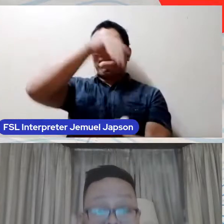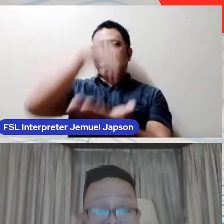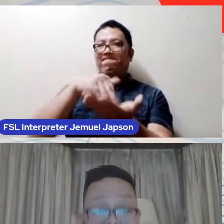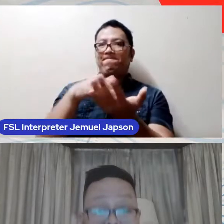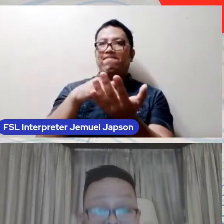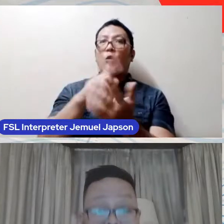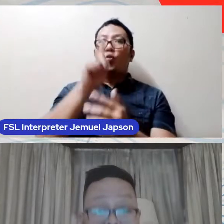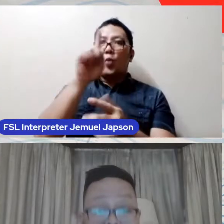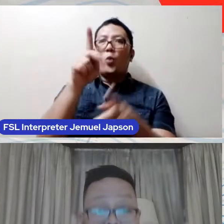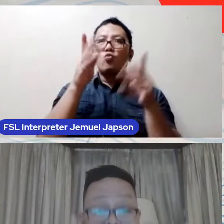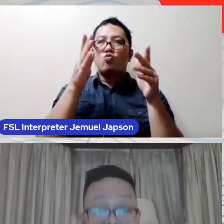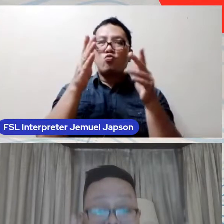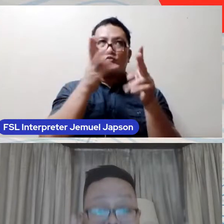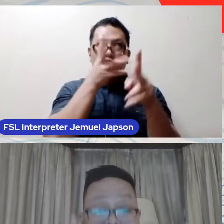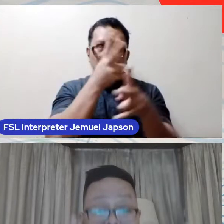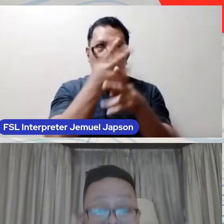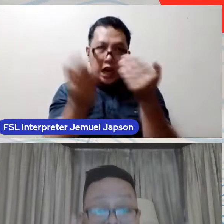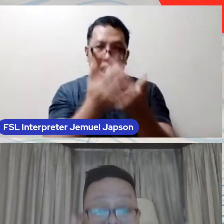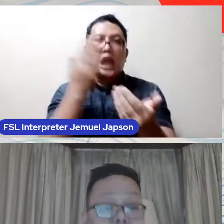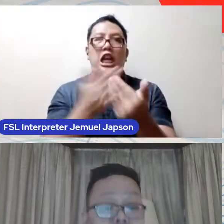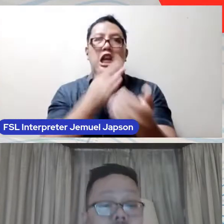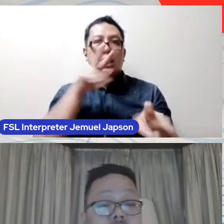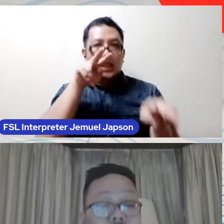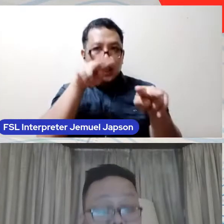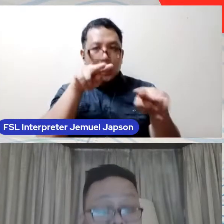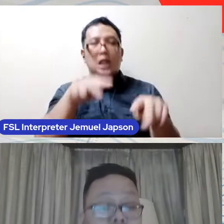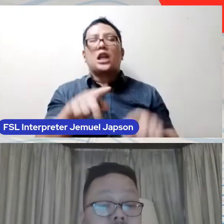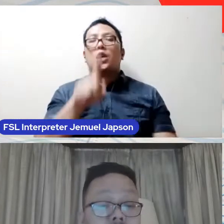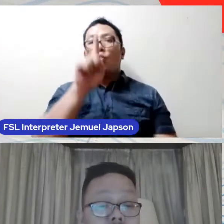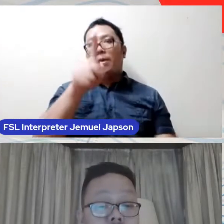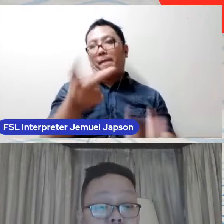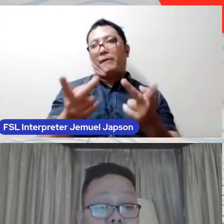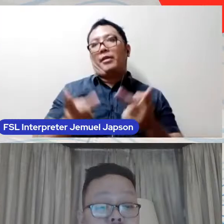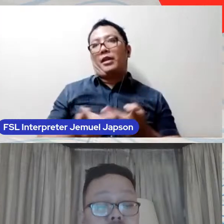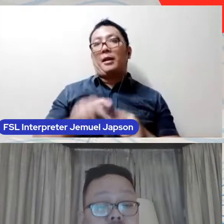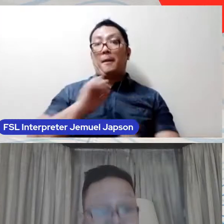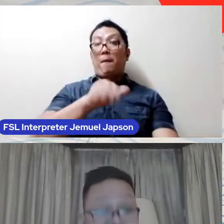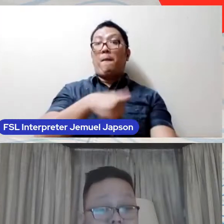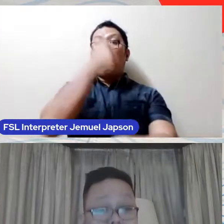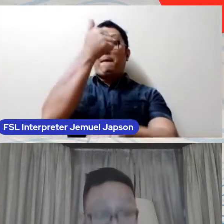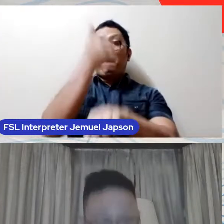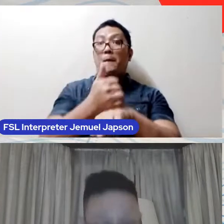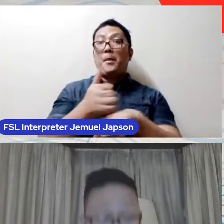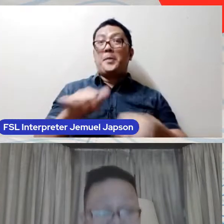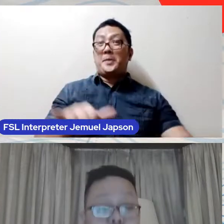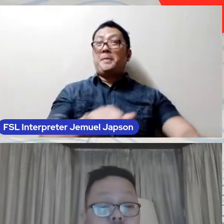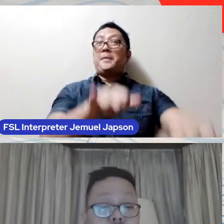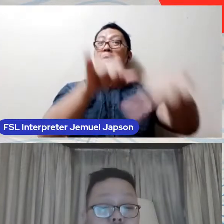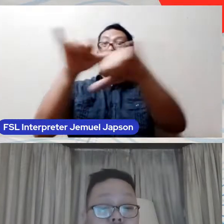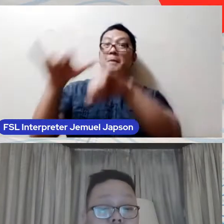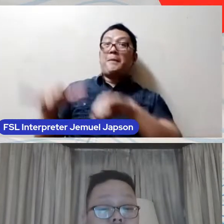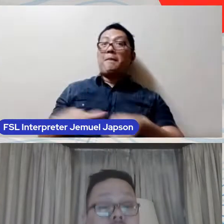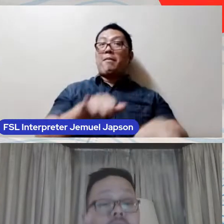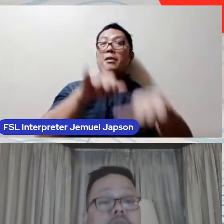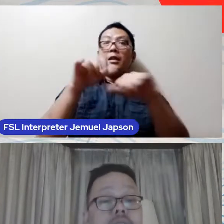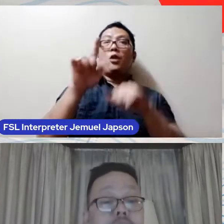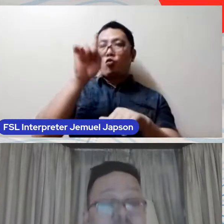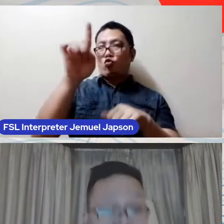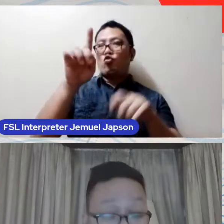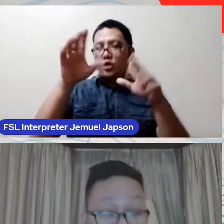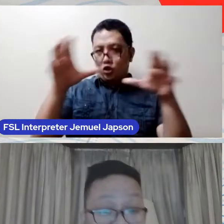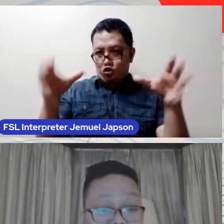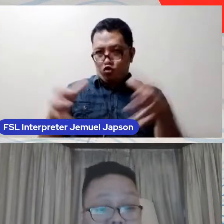madaling bantayan kasi nasa isang lugar lang. Pangalawa, standardized ang procedure kasi nga, isang grupo lang gumagawa.